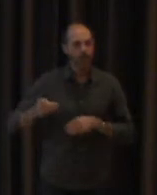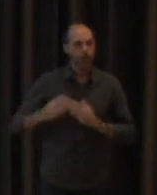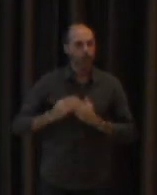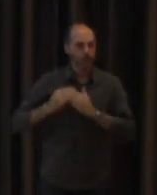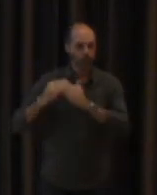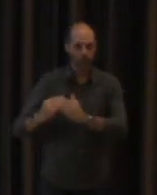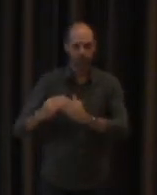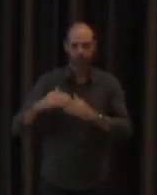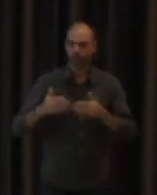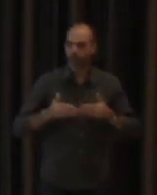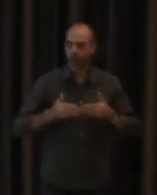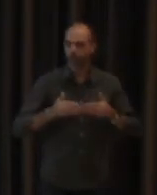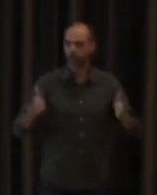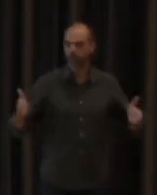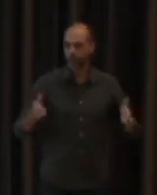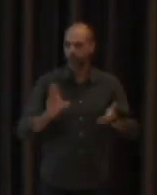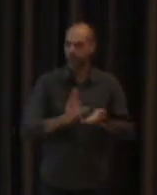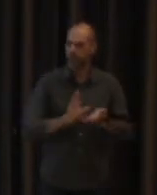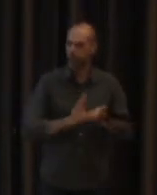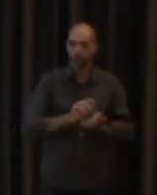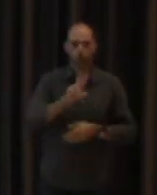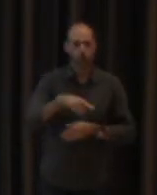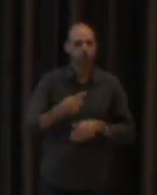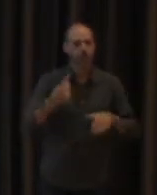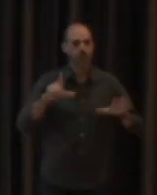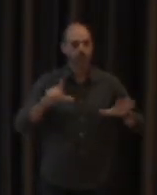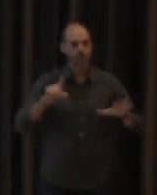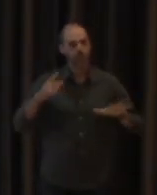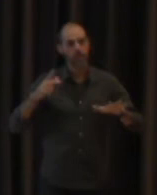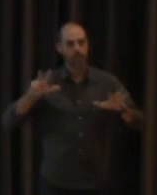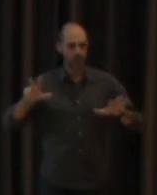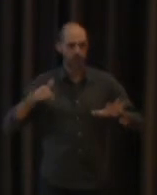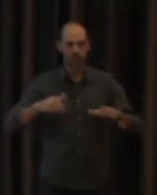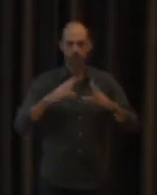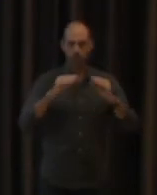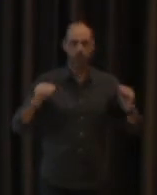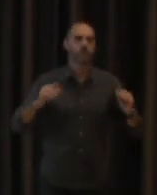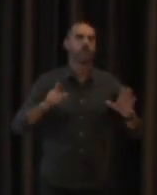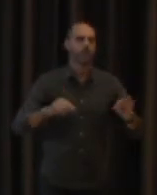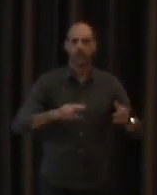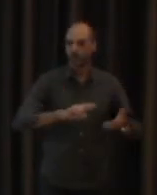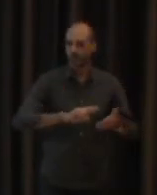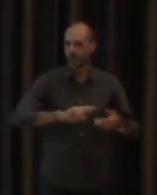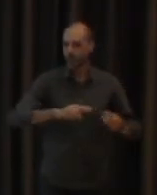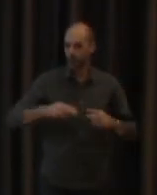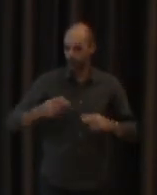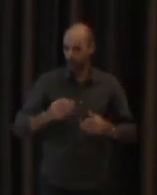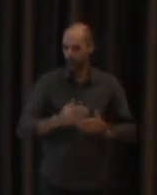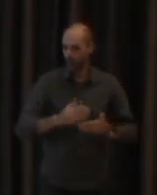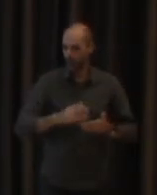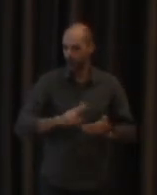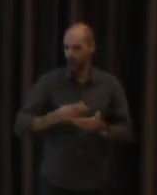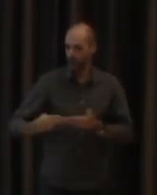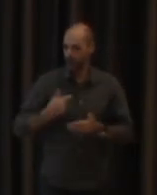la lliçó inaugural del curs 2017-2018 en aquesta Facultat de Traducció i d'Interpretació. M'agrada molt poder-me dirigir